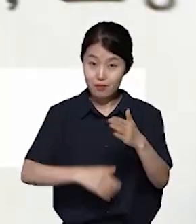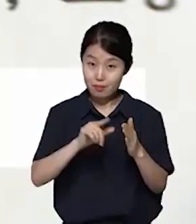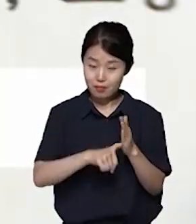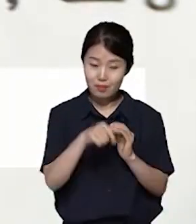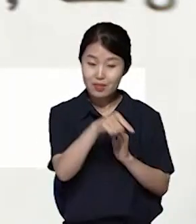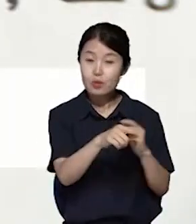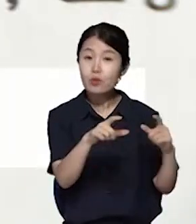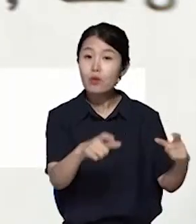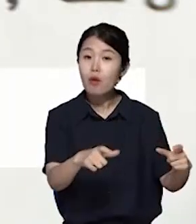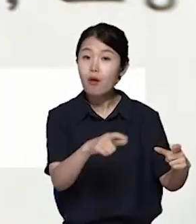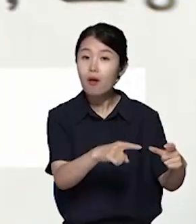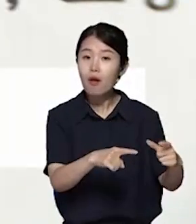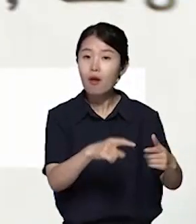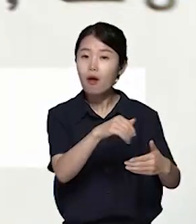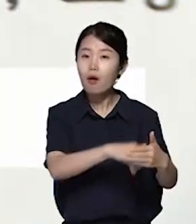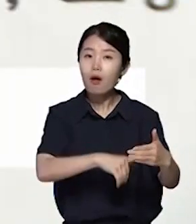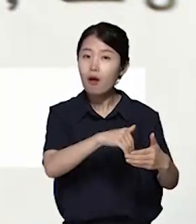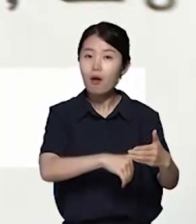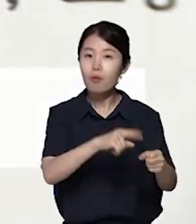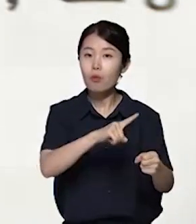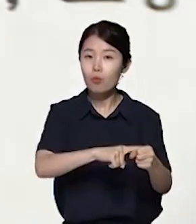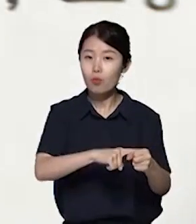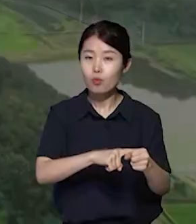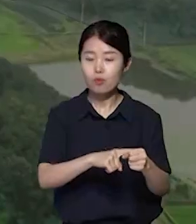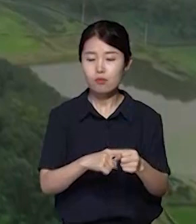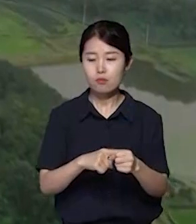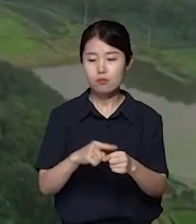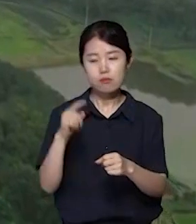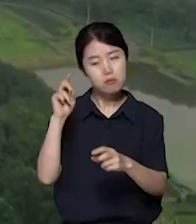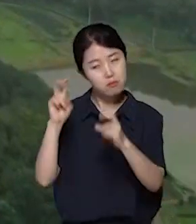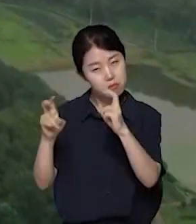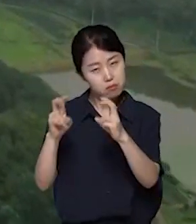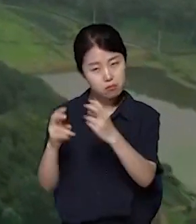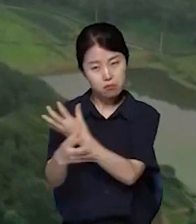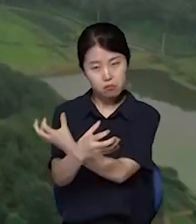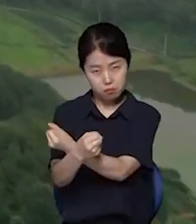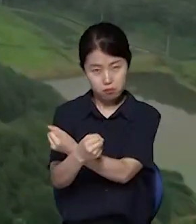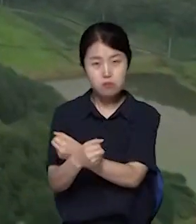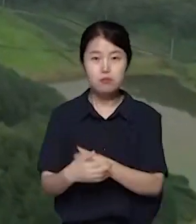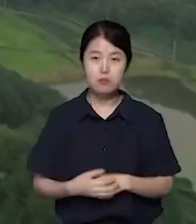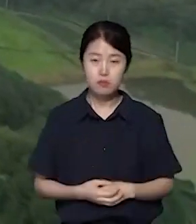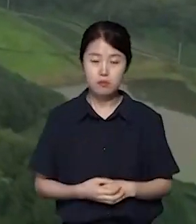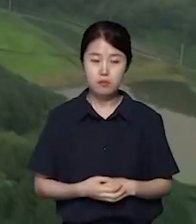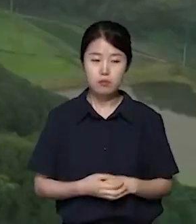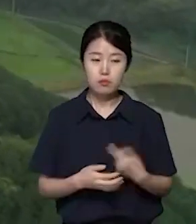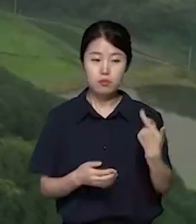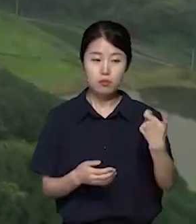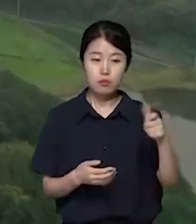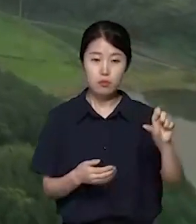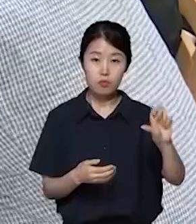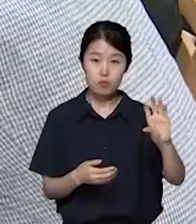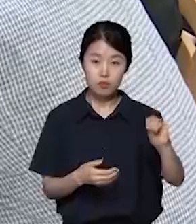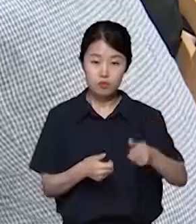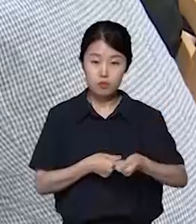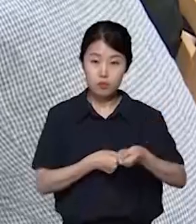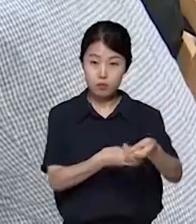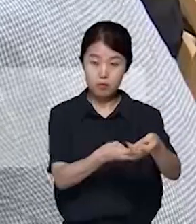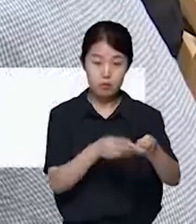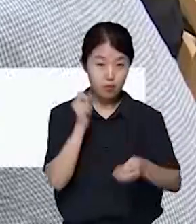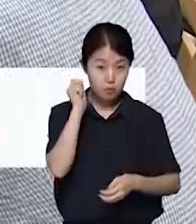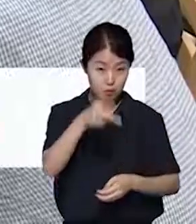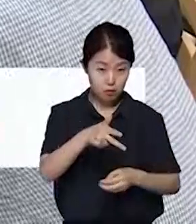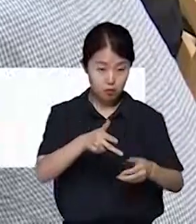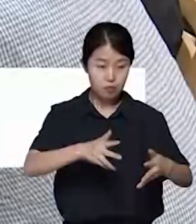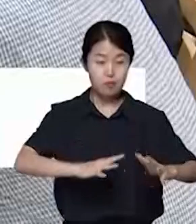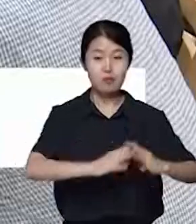개발한다며 한 건설사와 MOU를 체결합니다. 당시 군수의 고향인 이 무정면에 65만 평 규모의 리조트, 호텔 등이